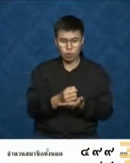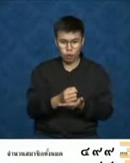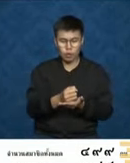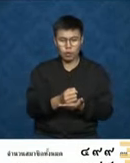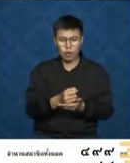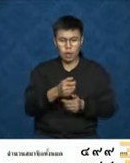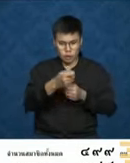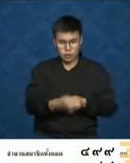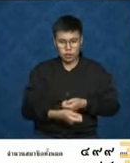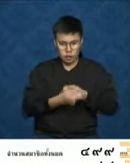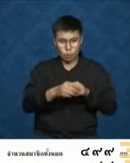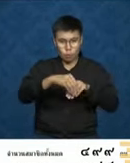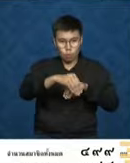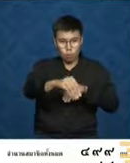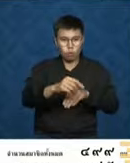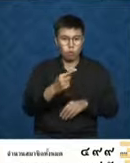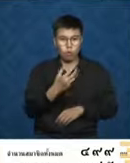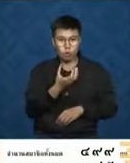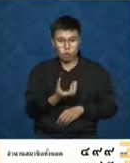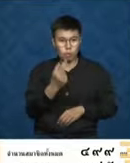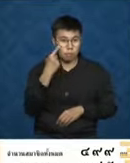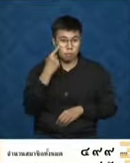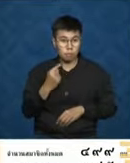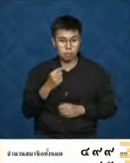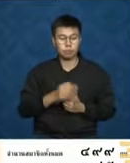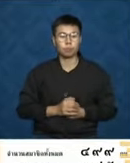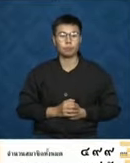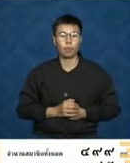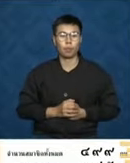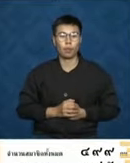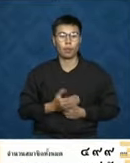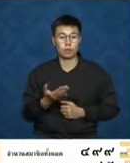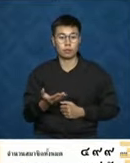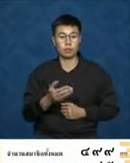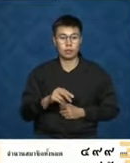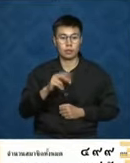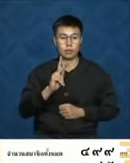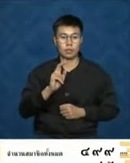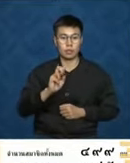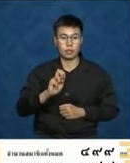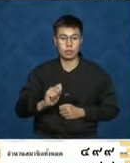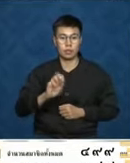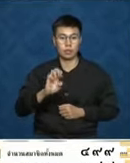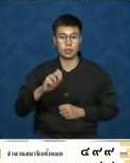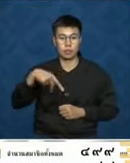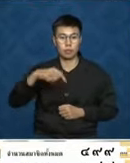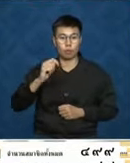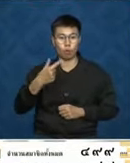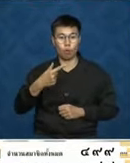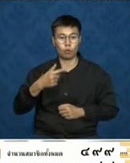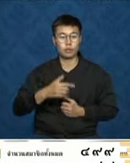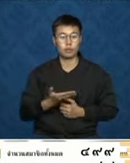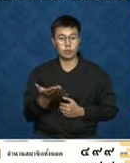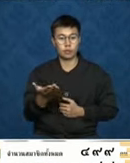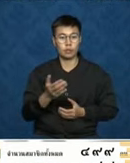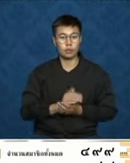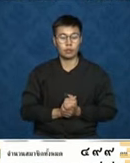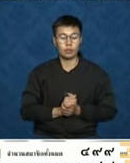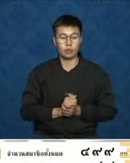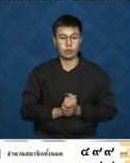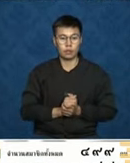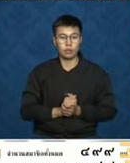ใหญ่ครับขอบพระคุณมากครับขอบคุณครับเชิญท่านกิตติพลปานพรหมมาศครับเรียนท่าน